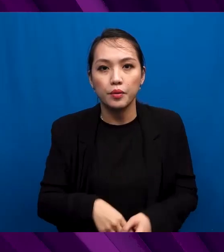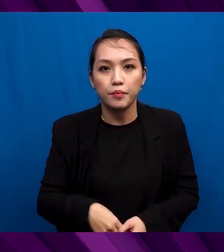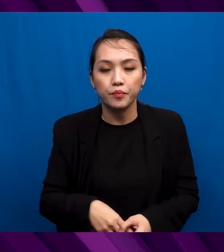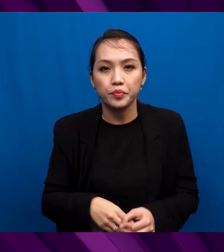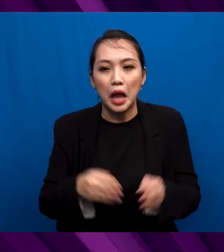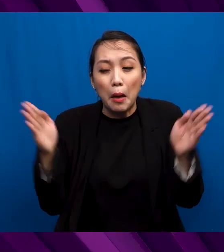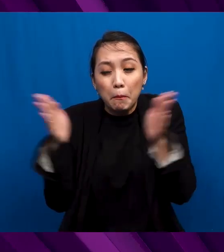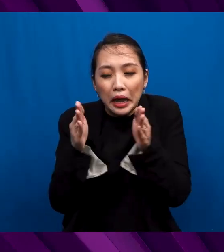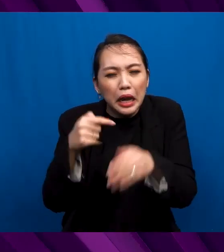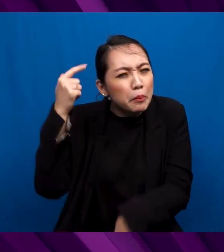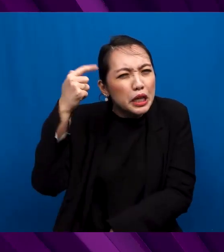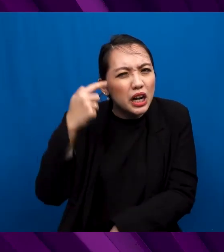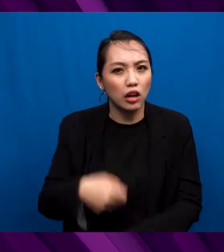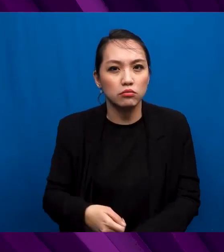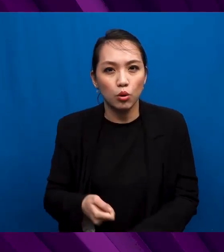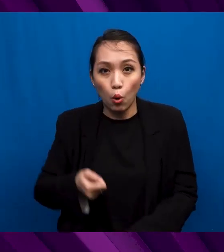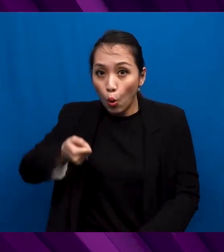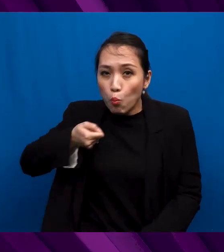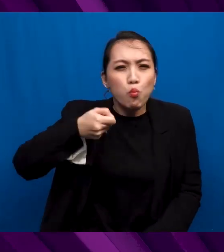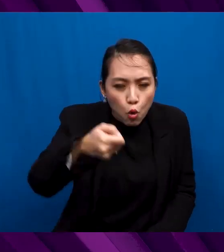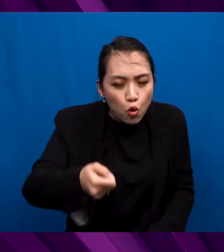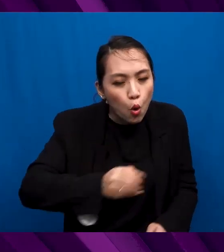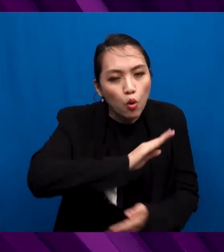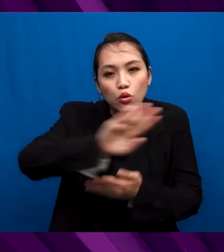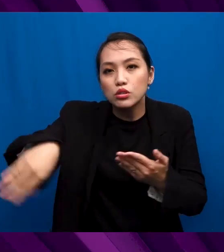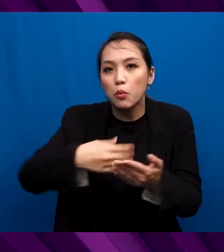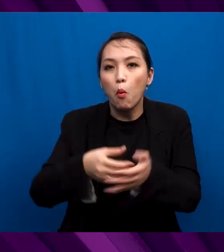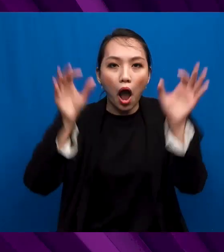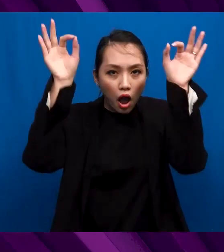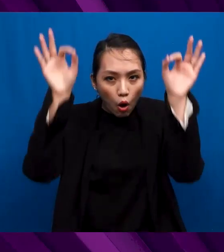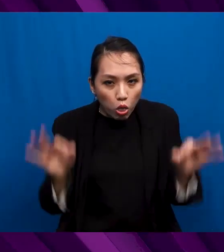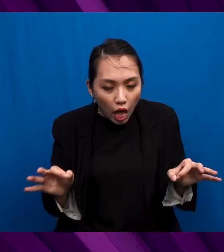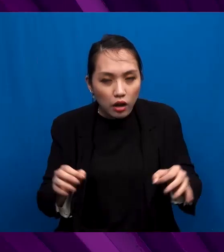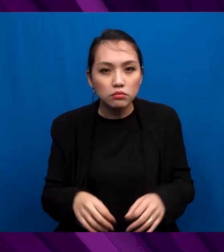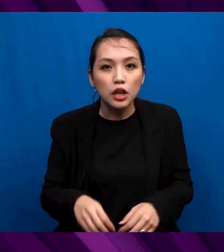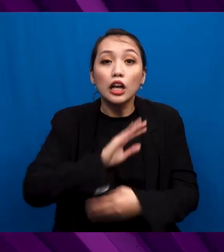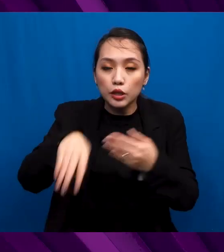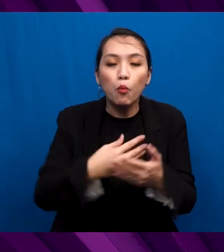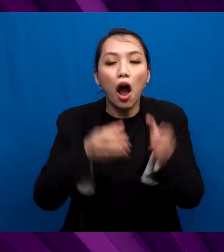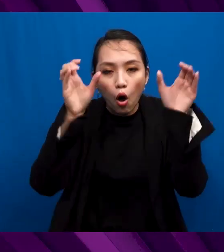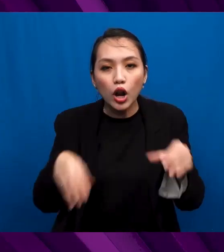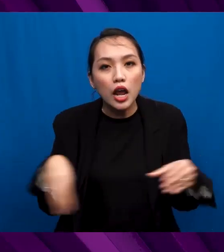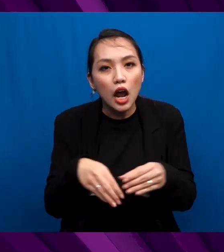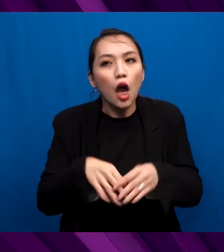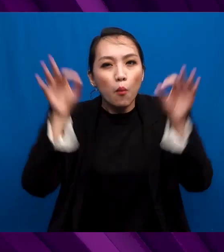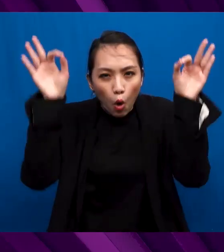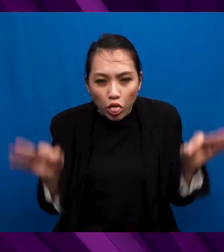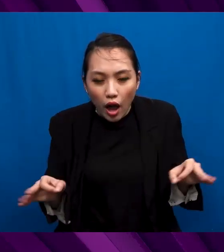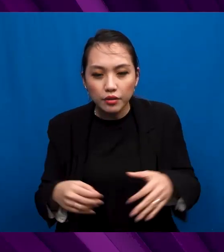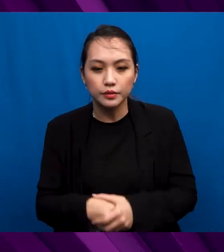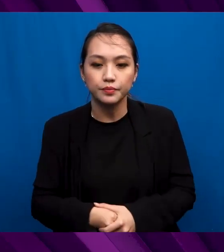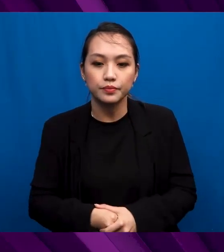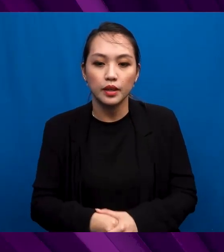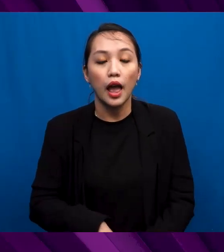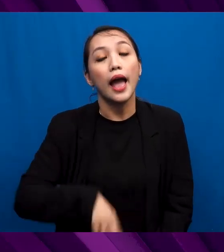bunuh satu kampung. Orang ini penuh dengan benci. Dan Tuhan tidak suka itu. Yang kedua, Simeon